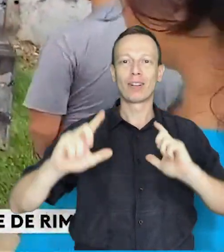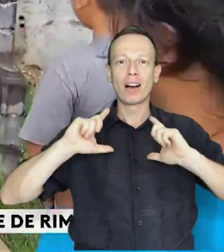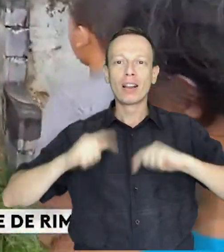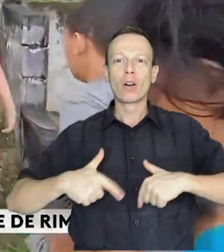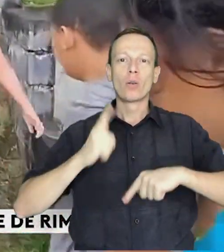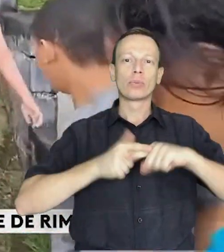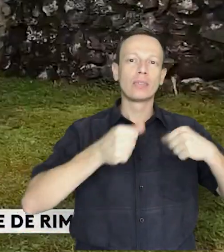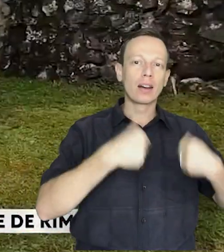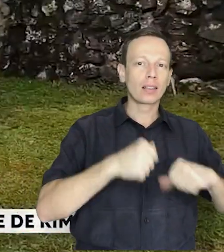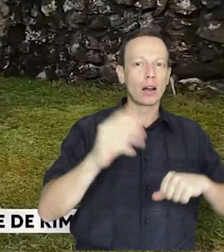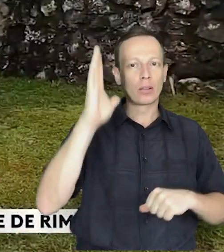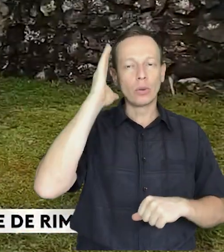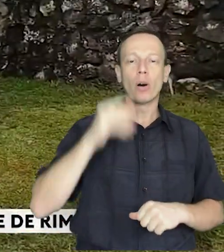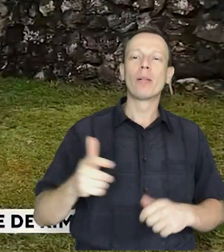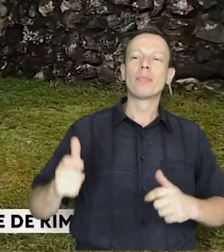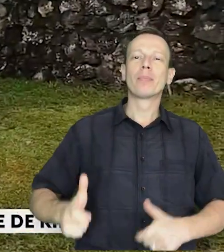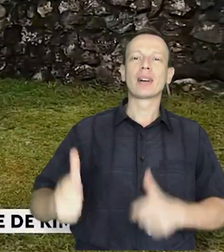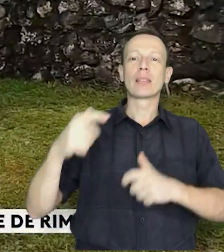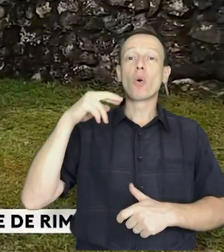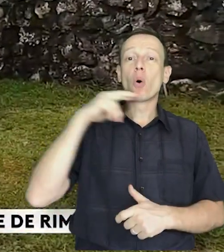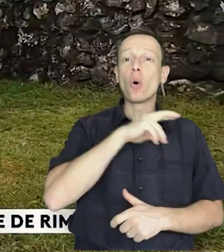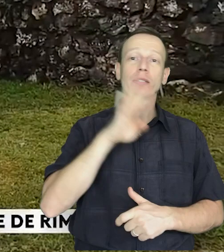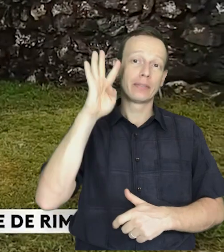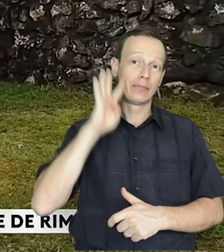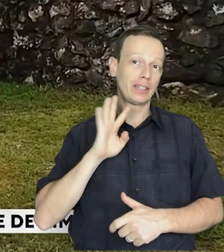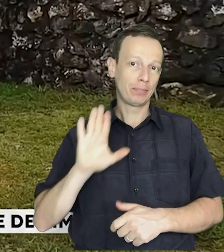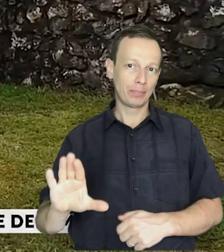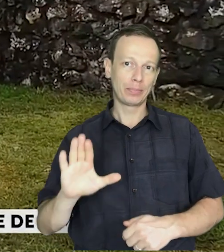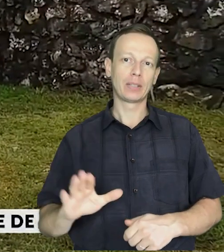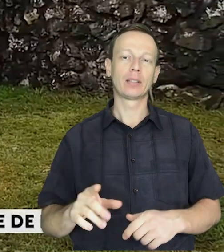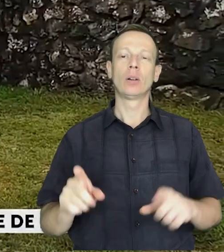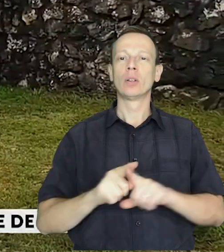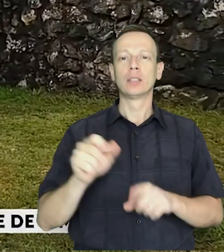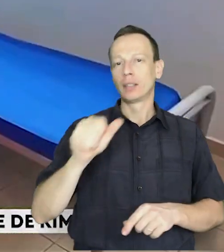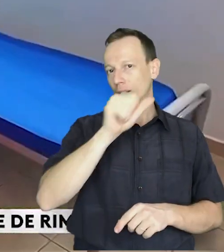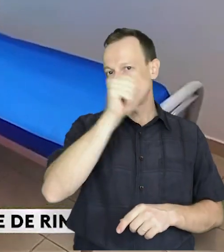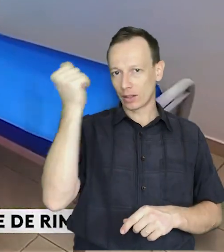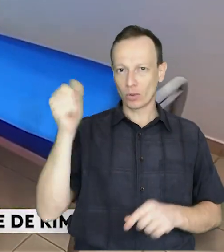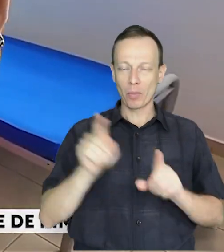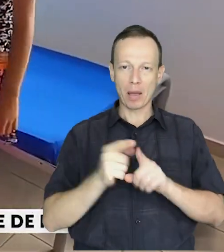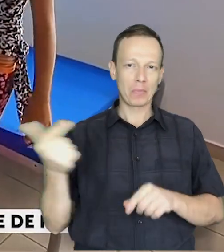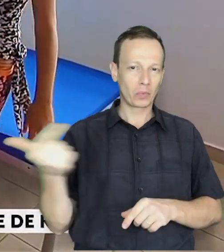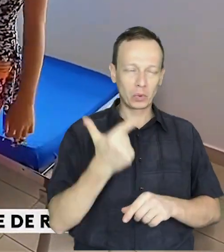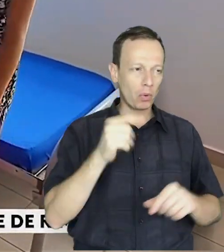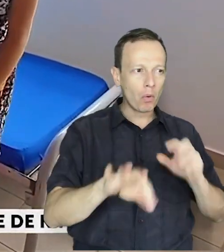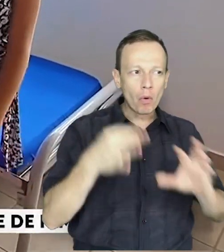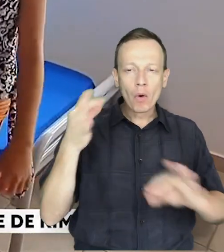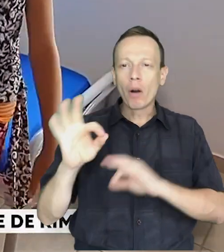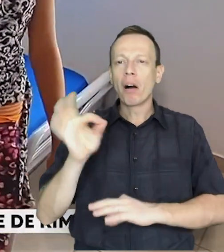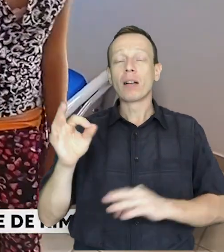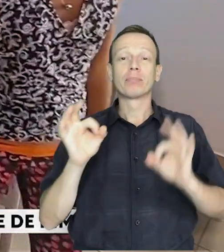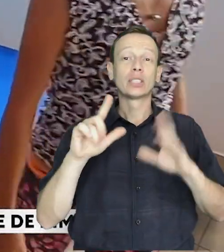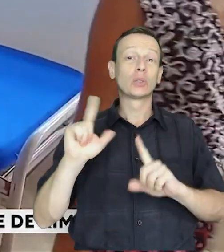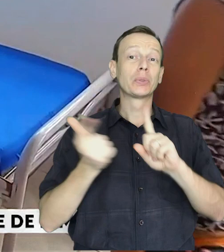dortoir. Ici, le bâtiment rose pour identifier celui des filles et tout comme les garçons, elles ont découvert